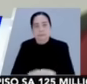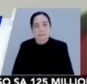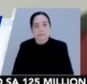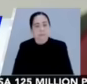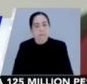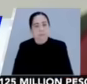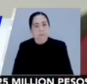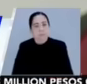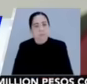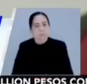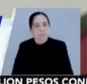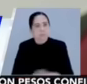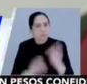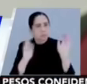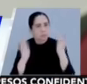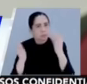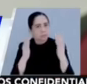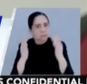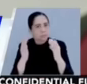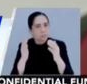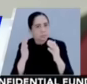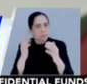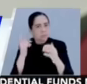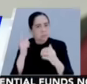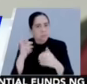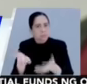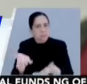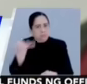As compared po dun sa luxury resort